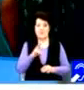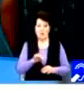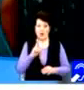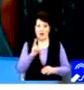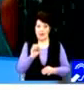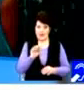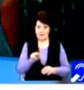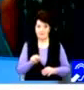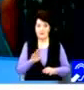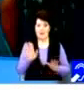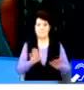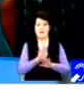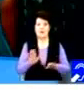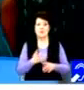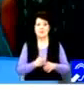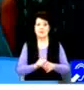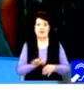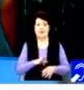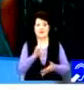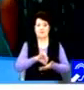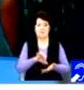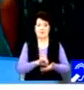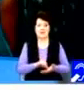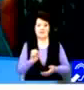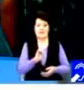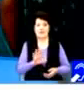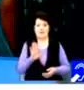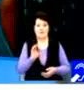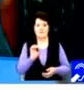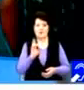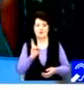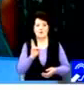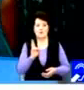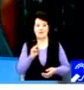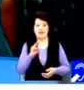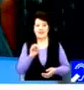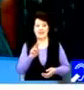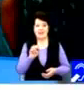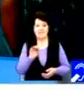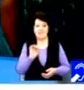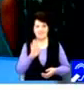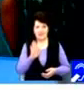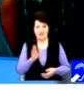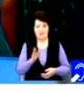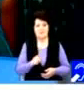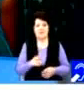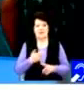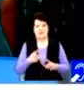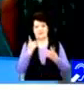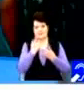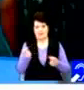Sande este melodia cu care Ester pe va reprezenta România la Eurovision song contest de la Tel Aviv artist a oferit declarații